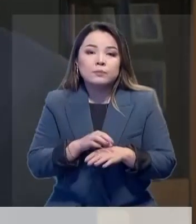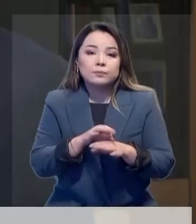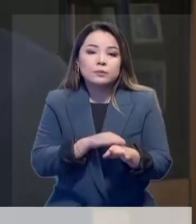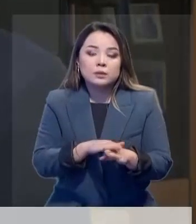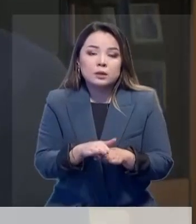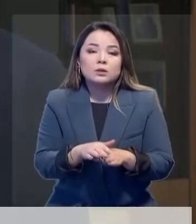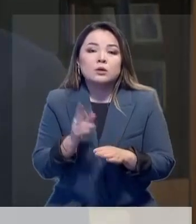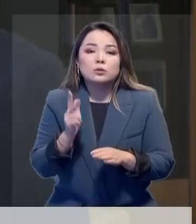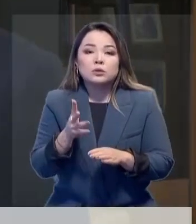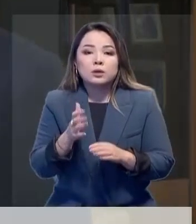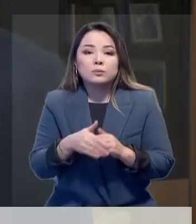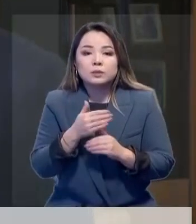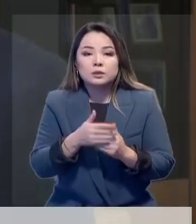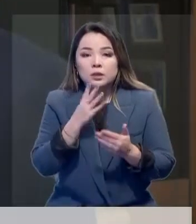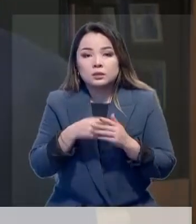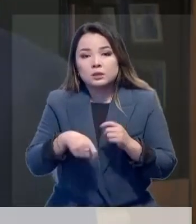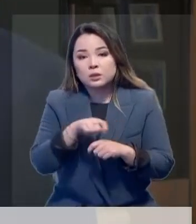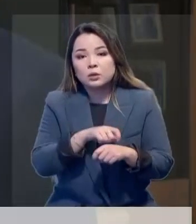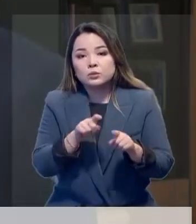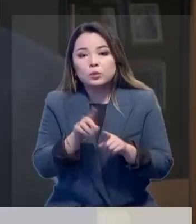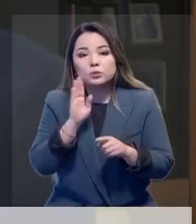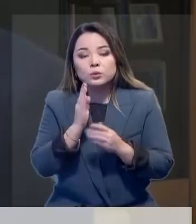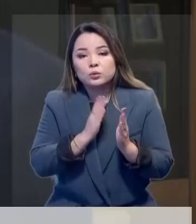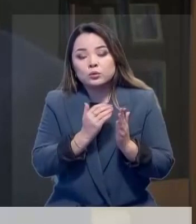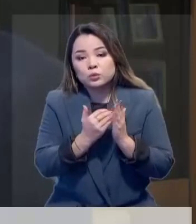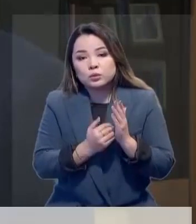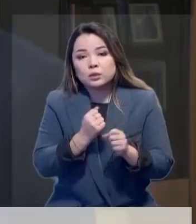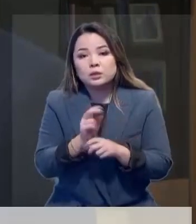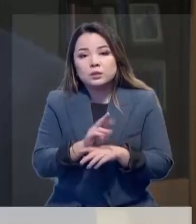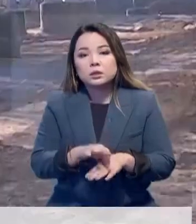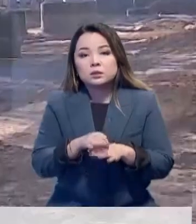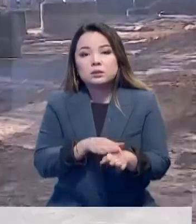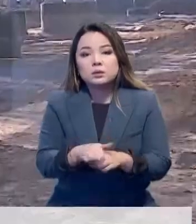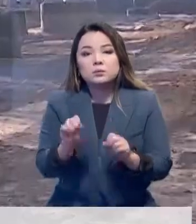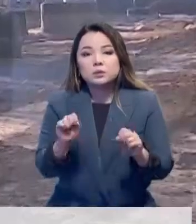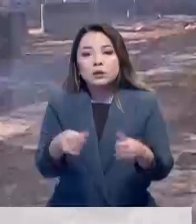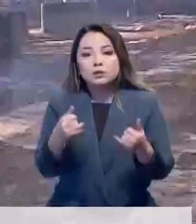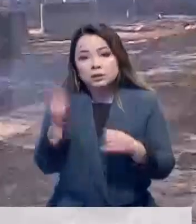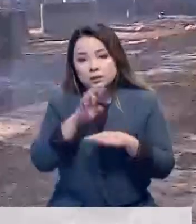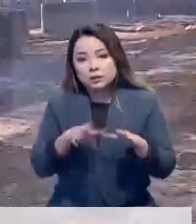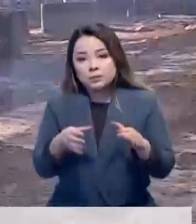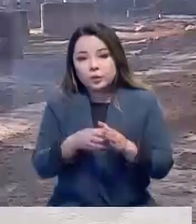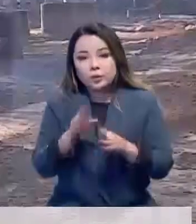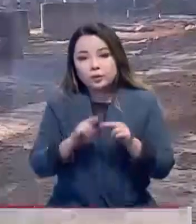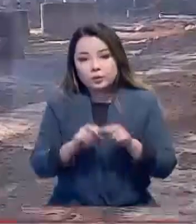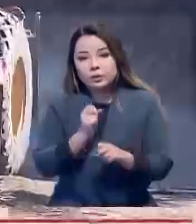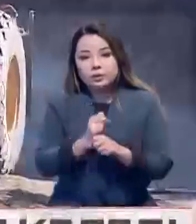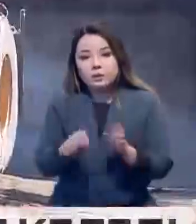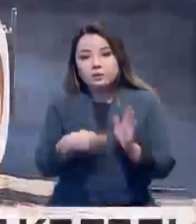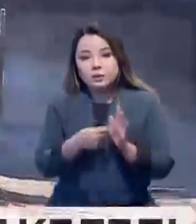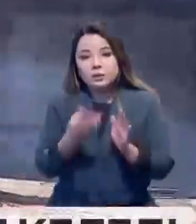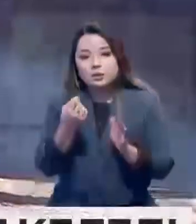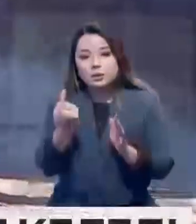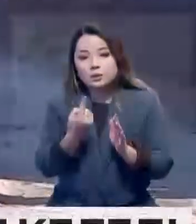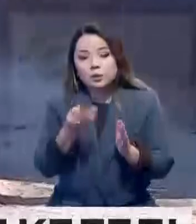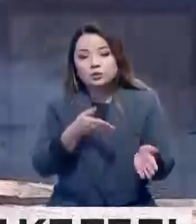3500 шақырым су жүйелері қайта жөндеуден өтетін болады. Елді мекендердегі қордаланған мәселелердің тағы